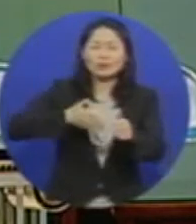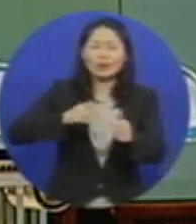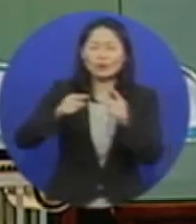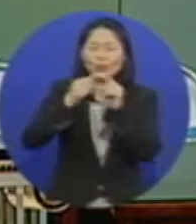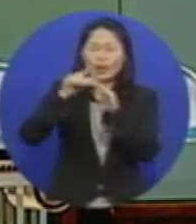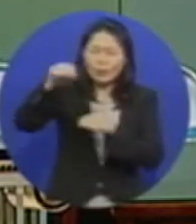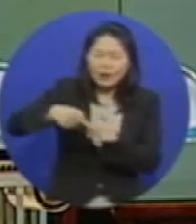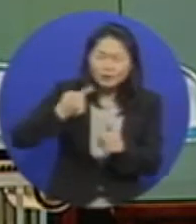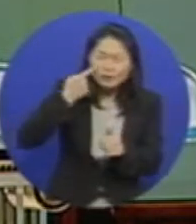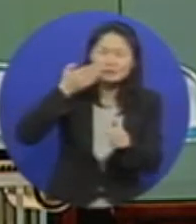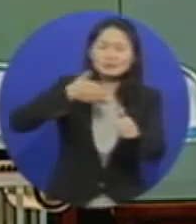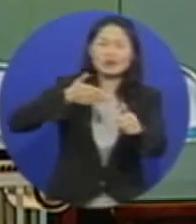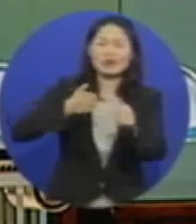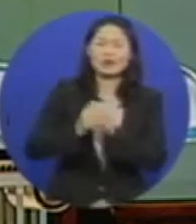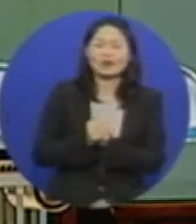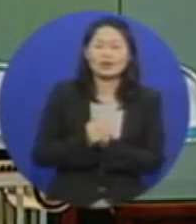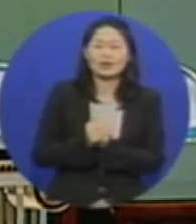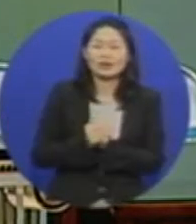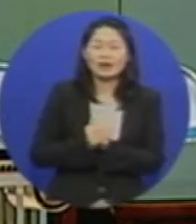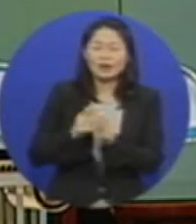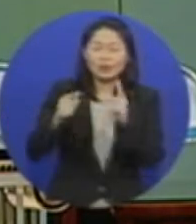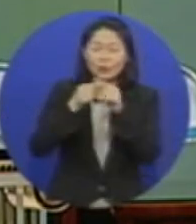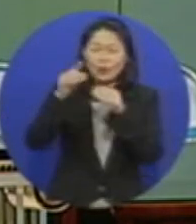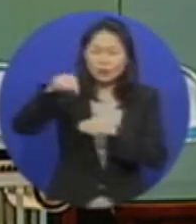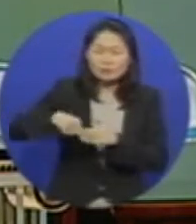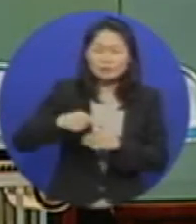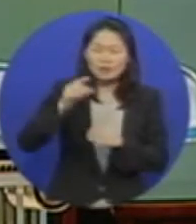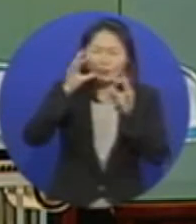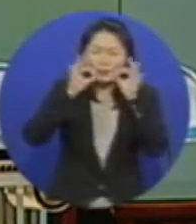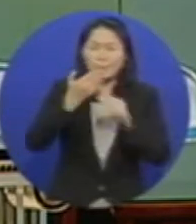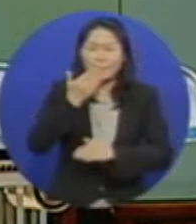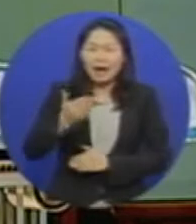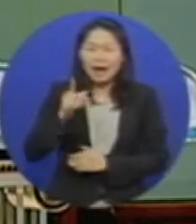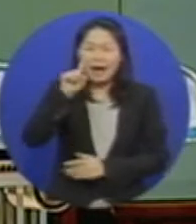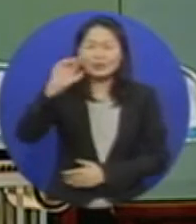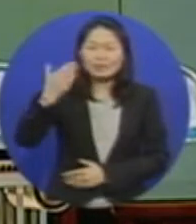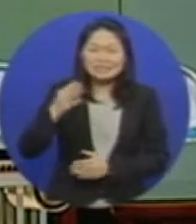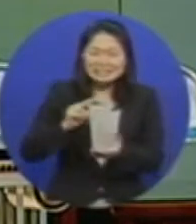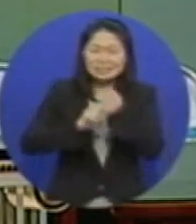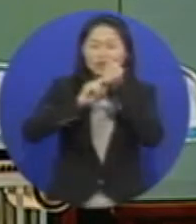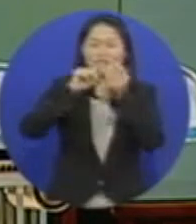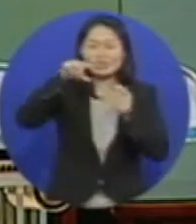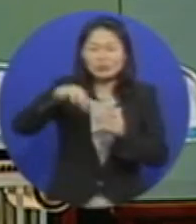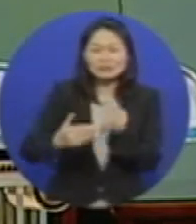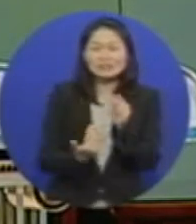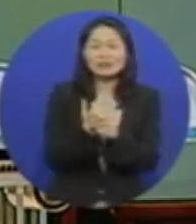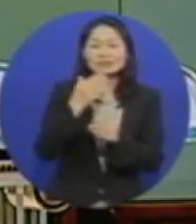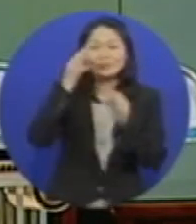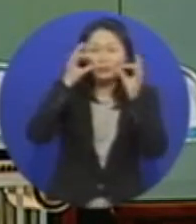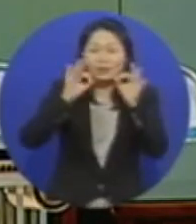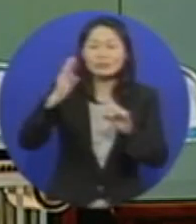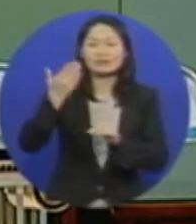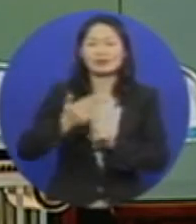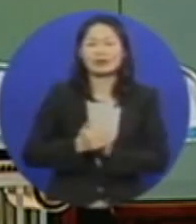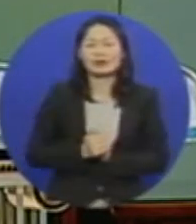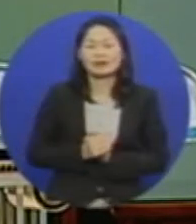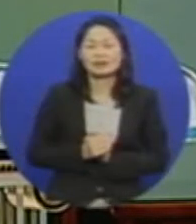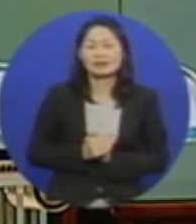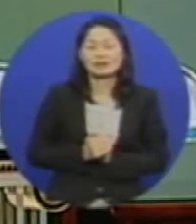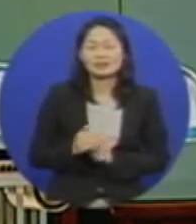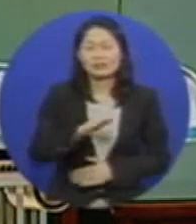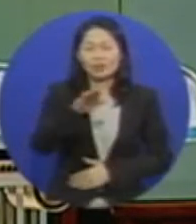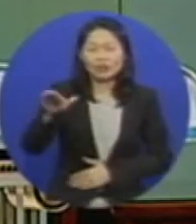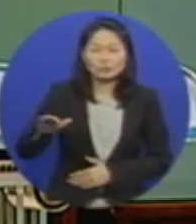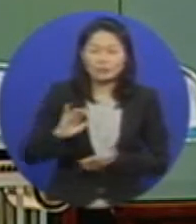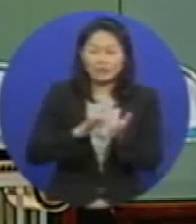보세요 교회와 보시면 보실 거에요 1 안에는 기적이 여기서 일어나고 있는 걸 보실 거에요 여러분